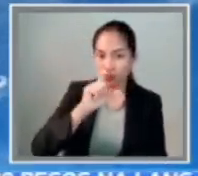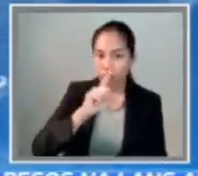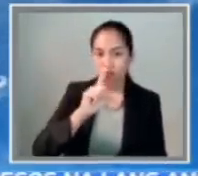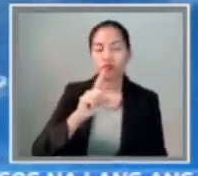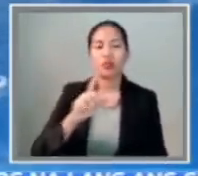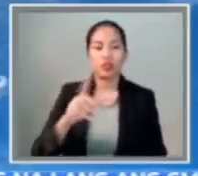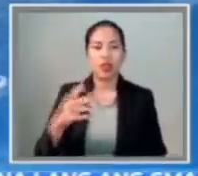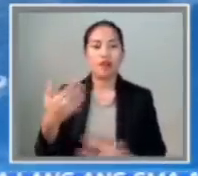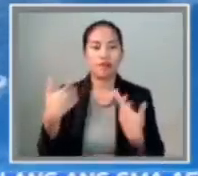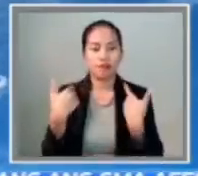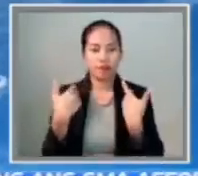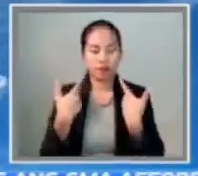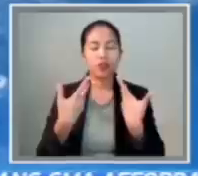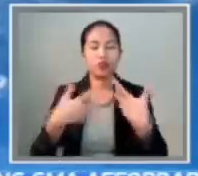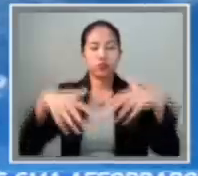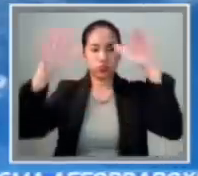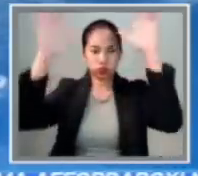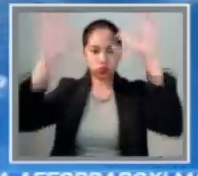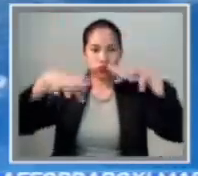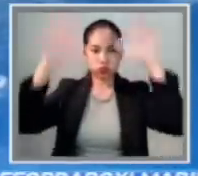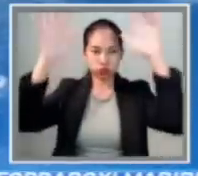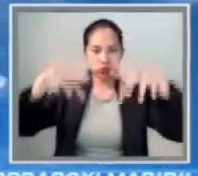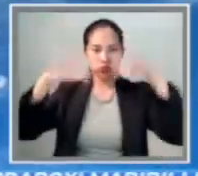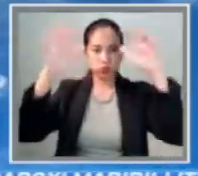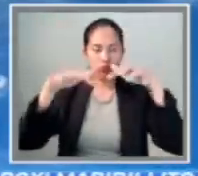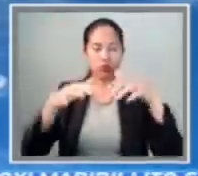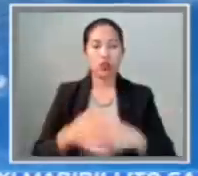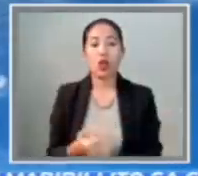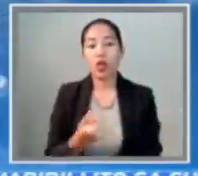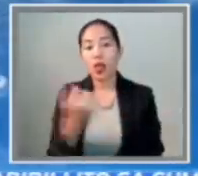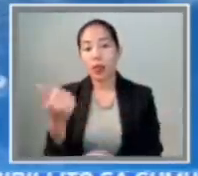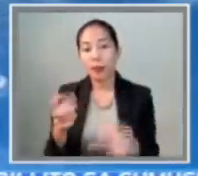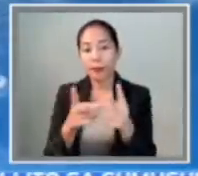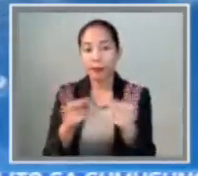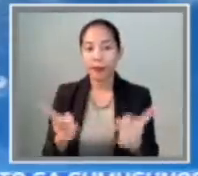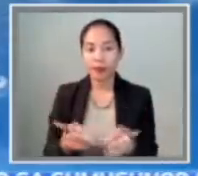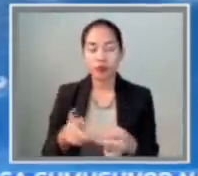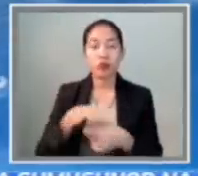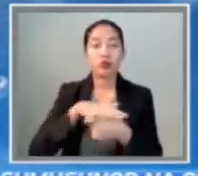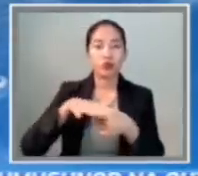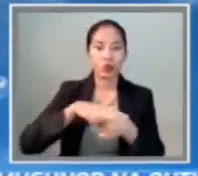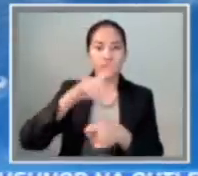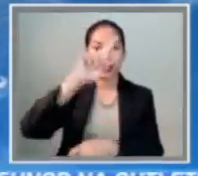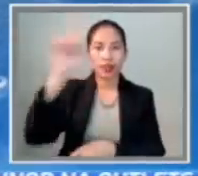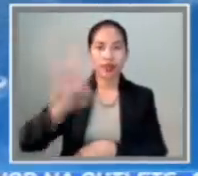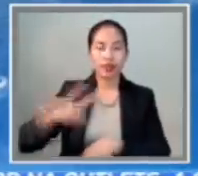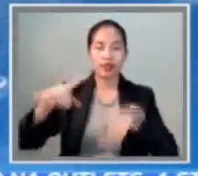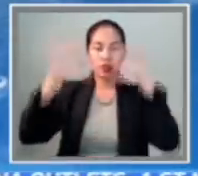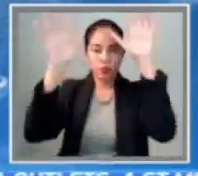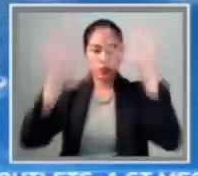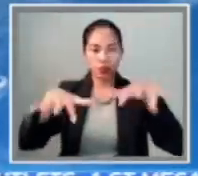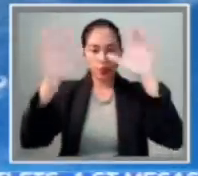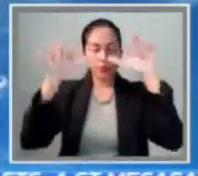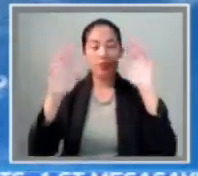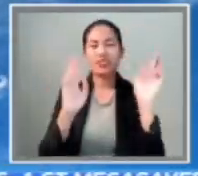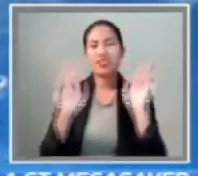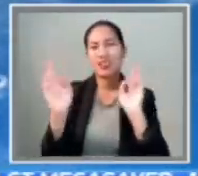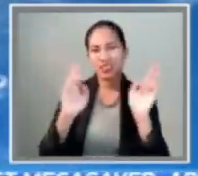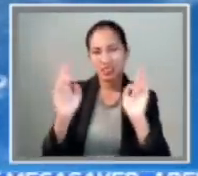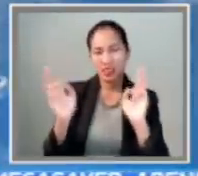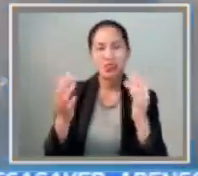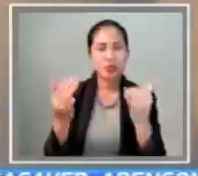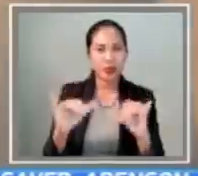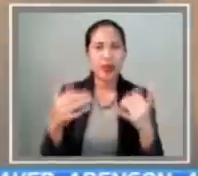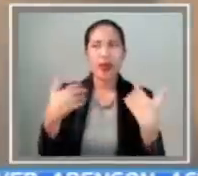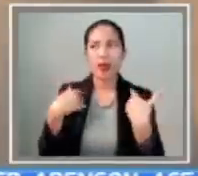local thunderstorms sa iba pang bahagi ng bansa. Sa kabila po ng pag-uulan, maghanda pa rin sa init at alinsangan.